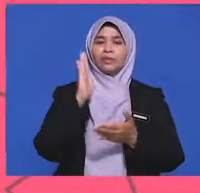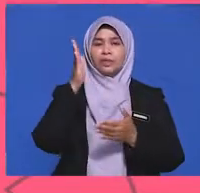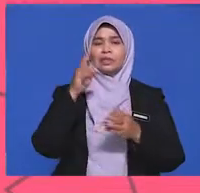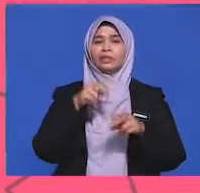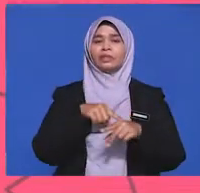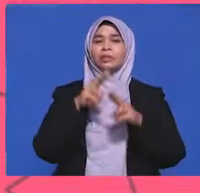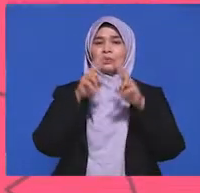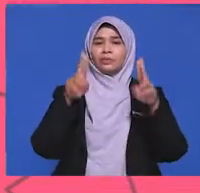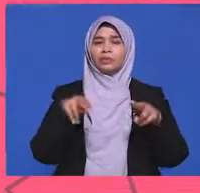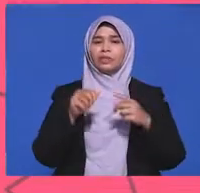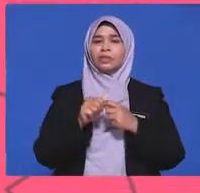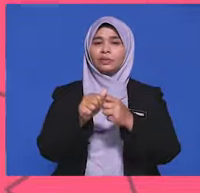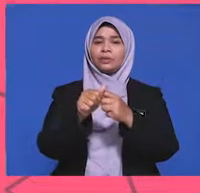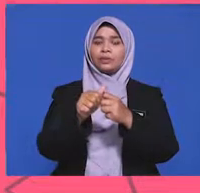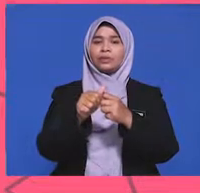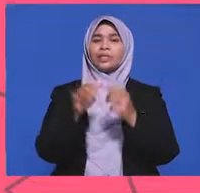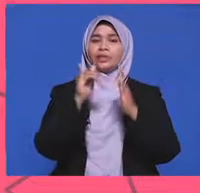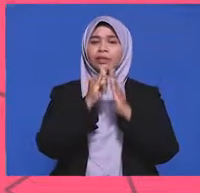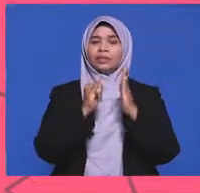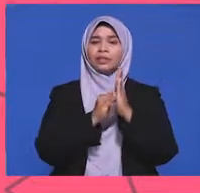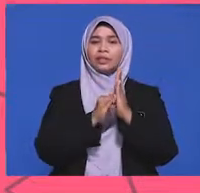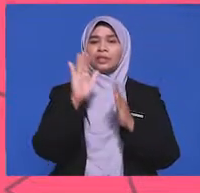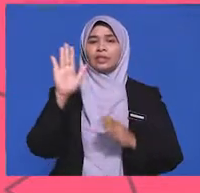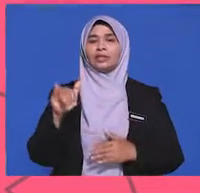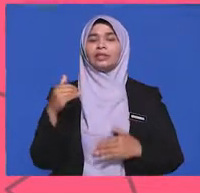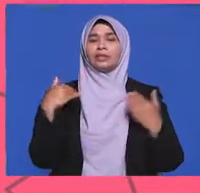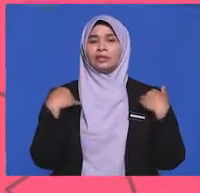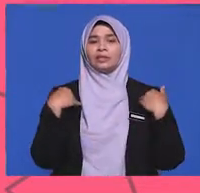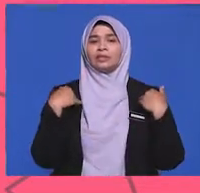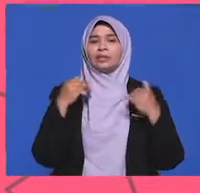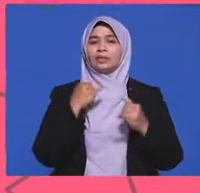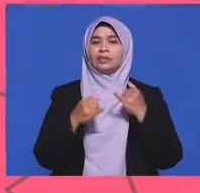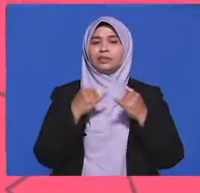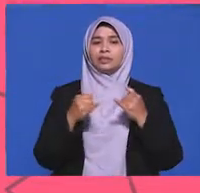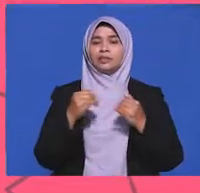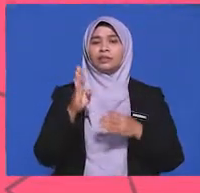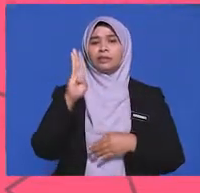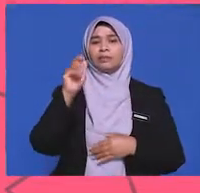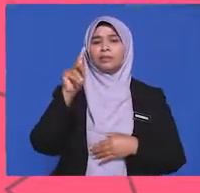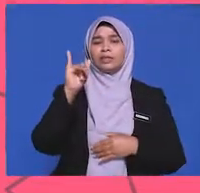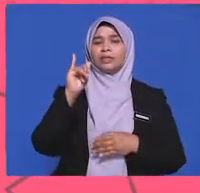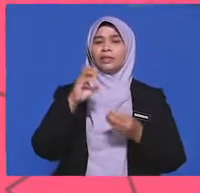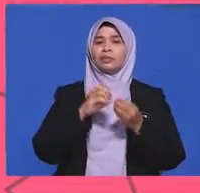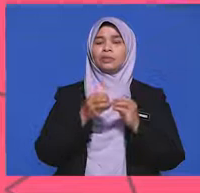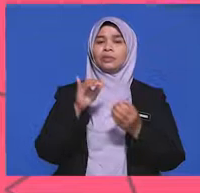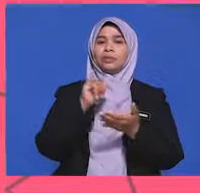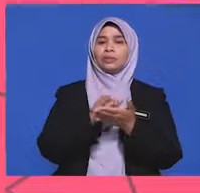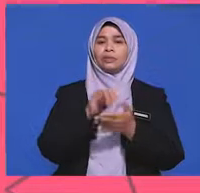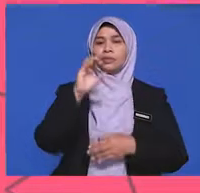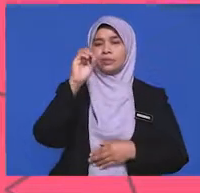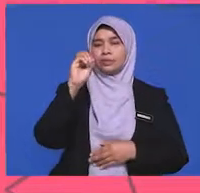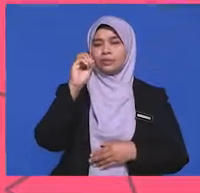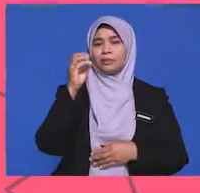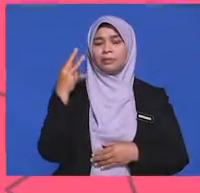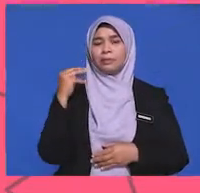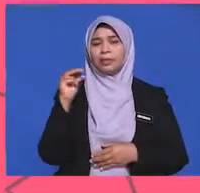diuji mengikut syarat yang ada. Jika baki nombor tersebut sifar,